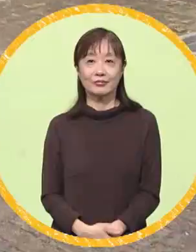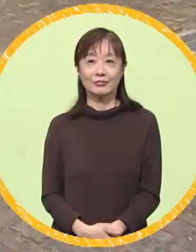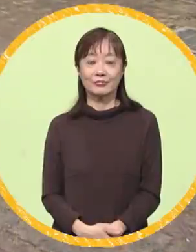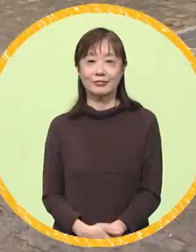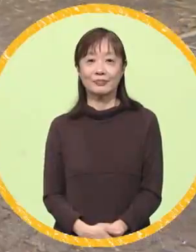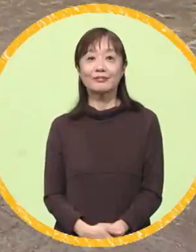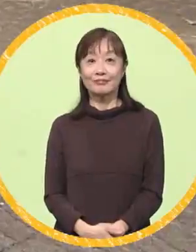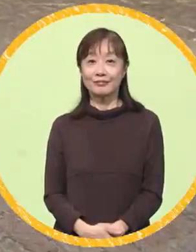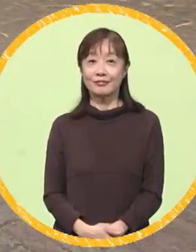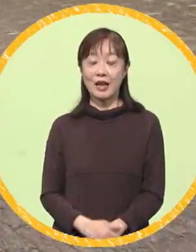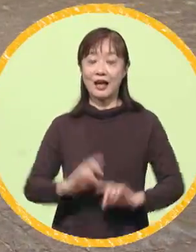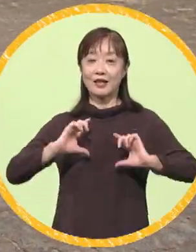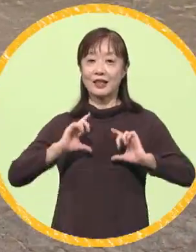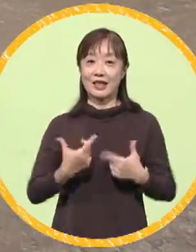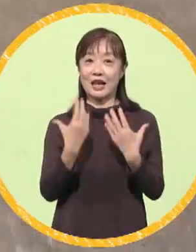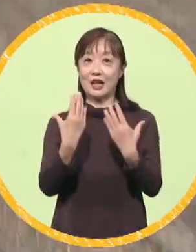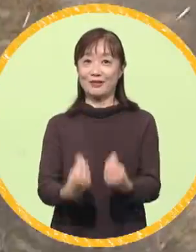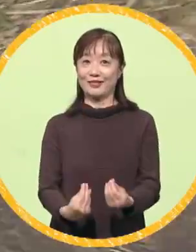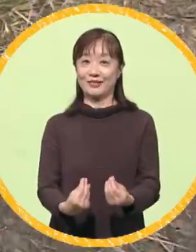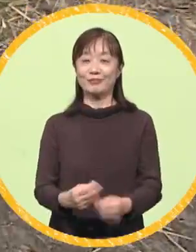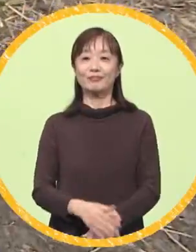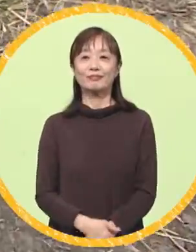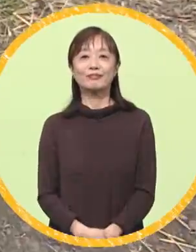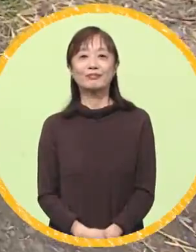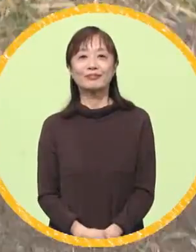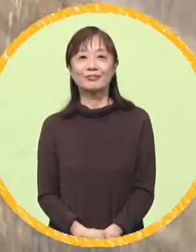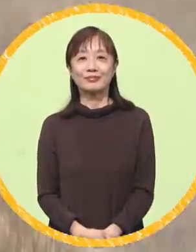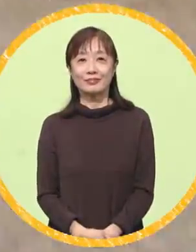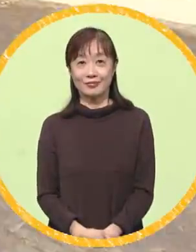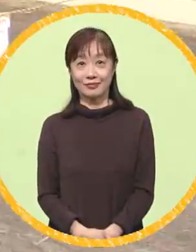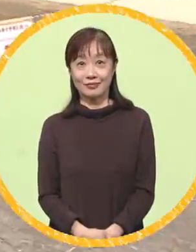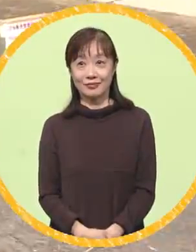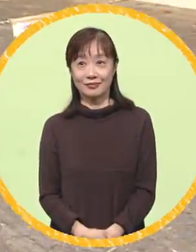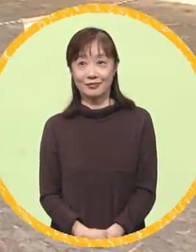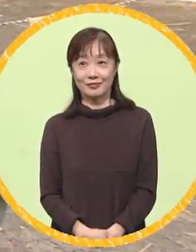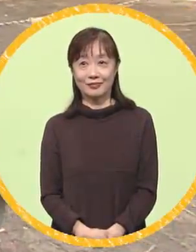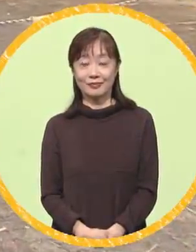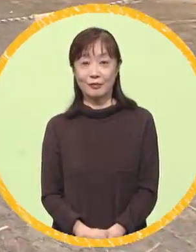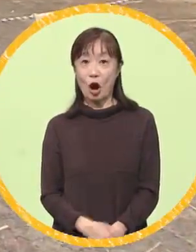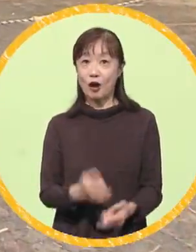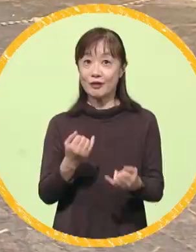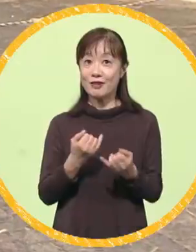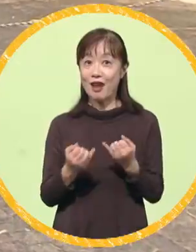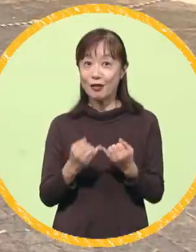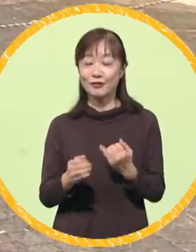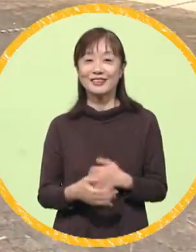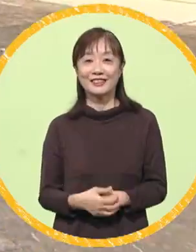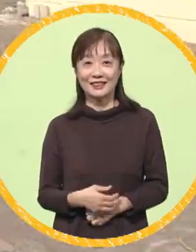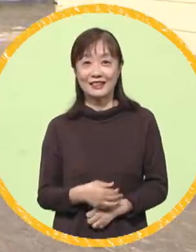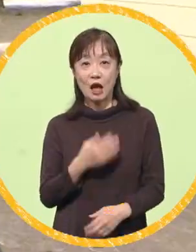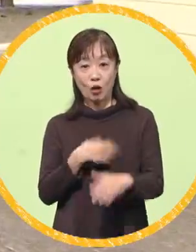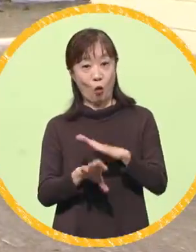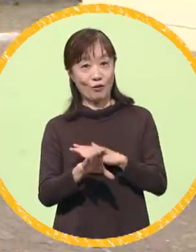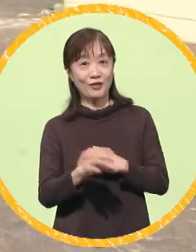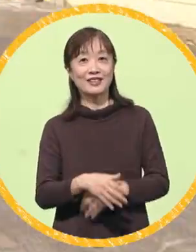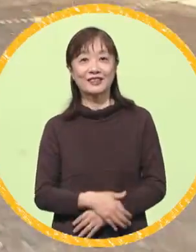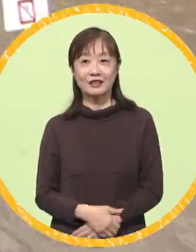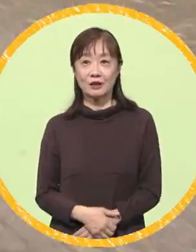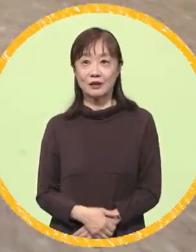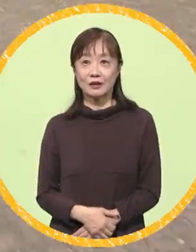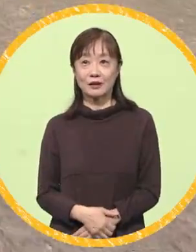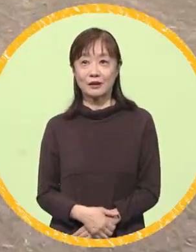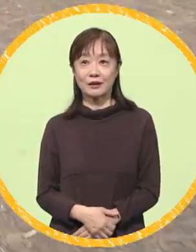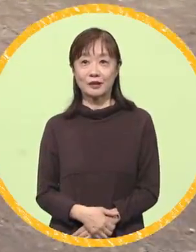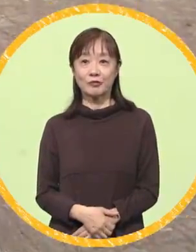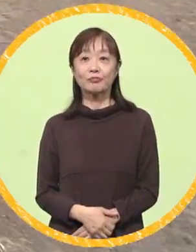じゃーん、着替えました。じゃん、 似合う。 かっこいい。 こんな着こなせる